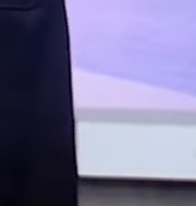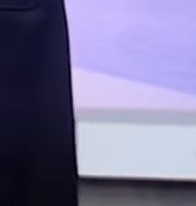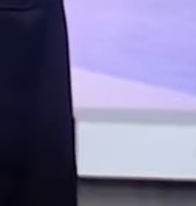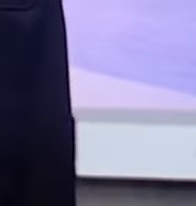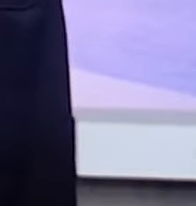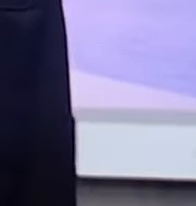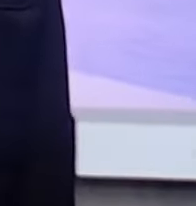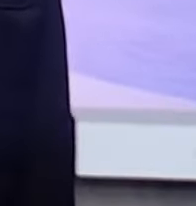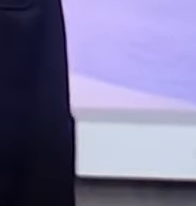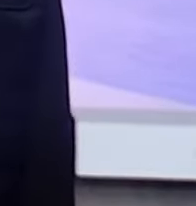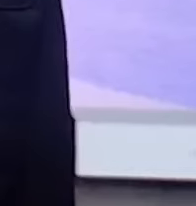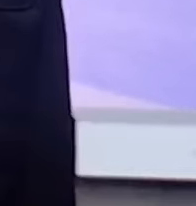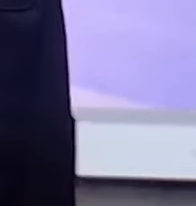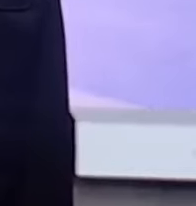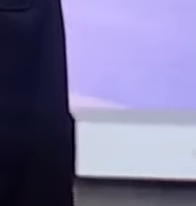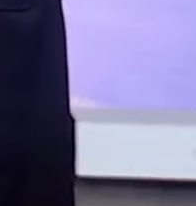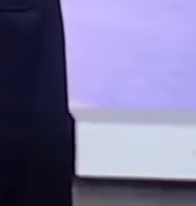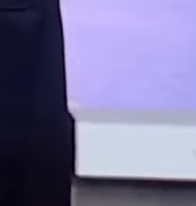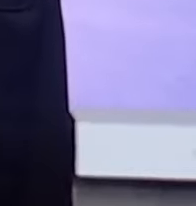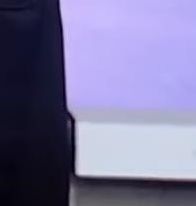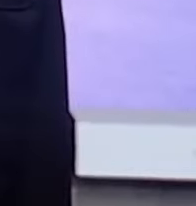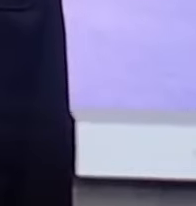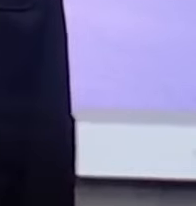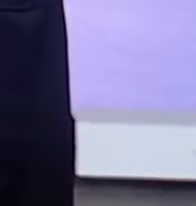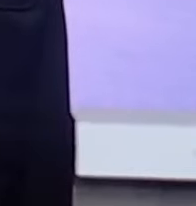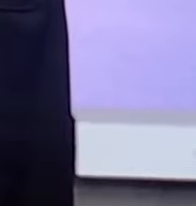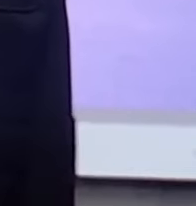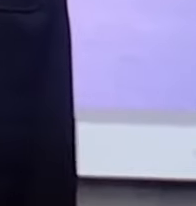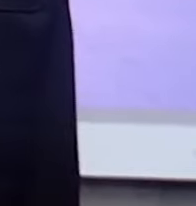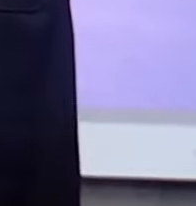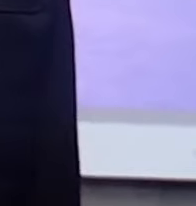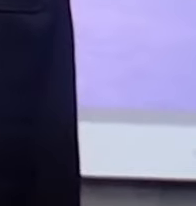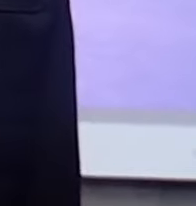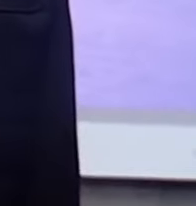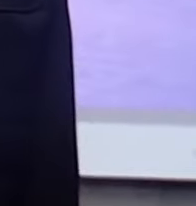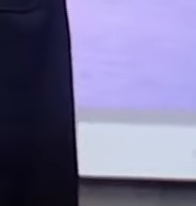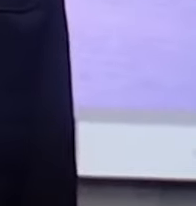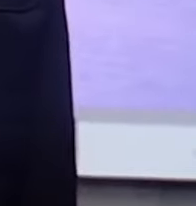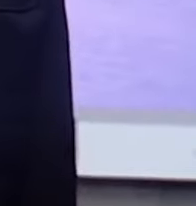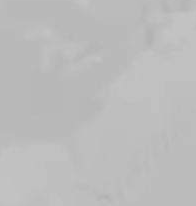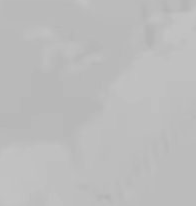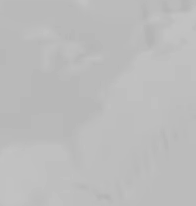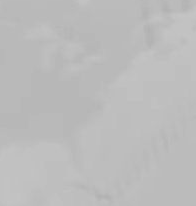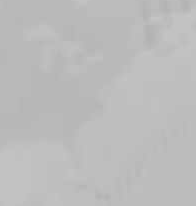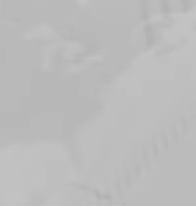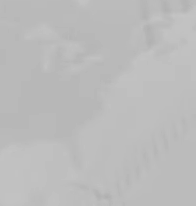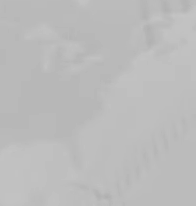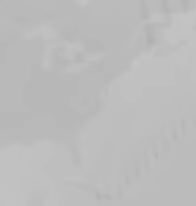samahan niyo kami sa GMA Pinoy TV at sa www.gmanews.tv.